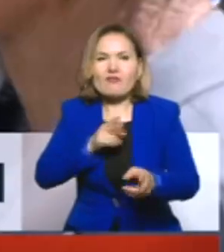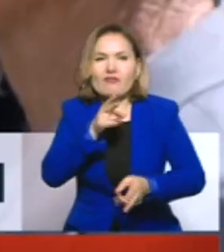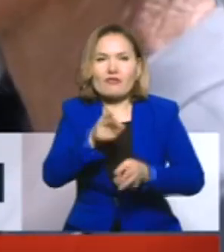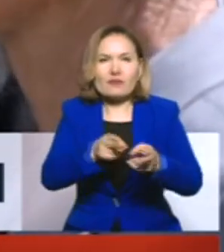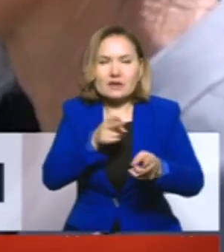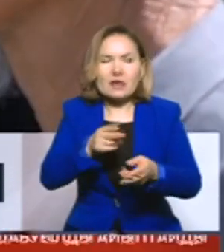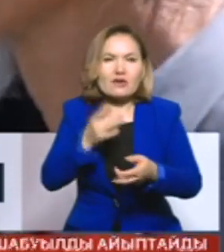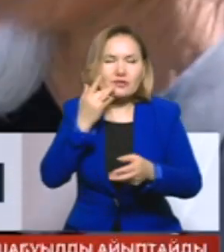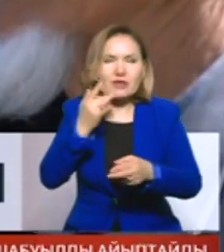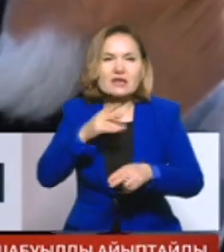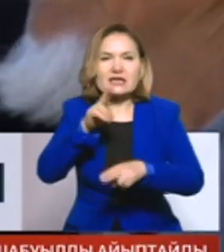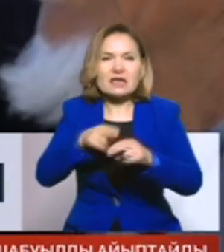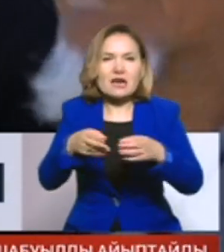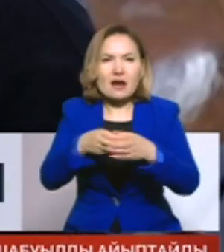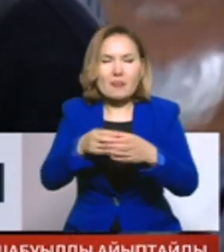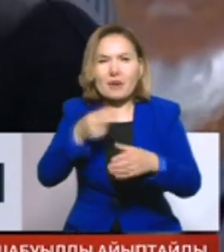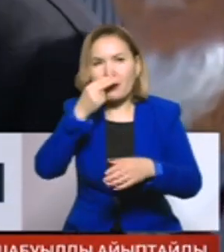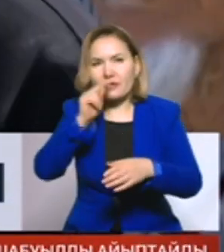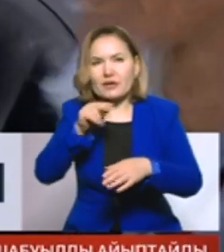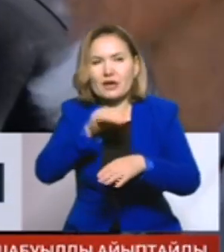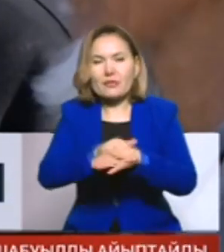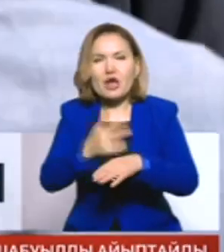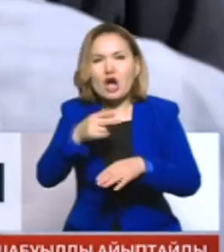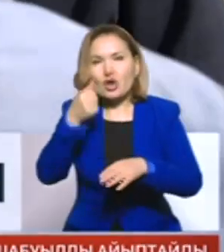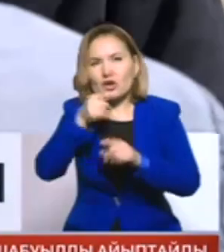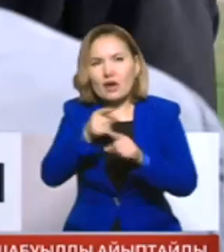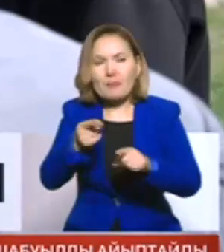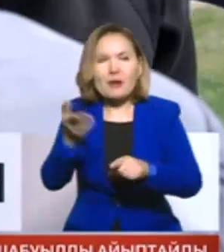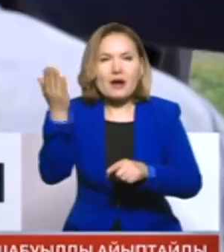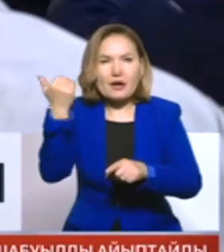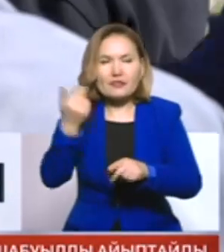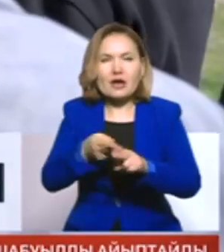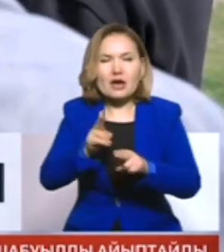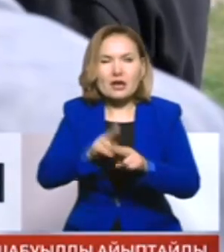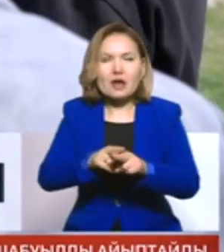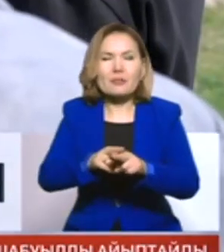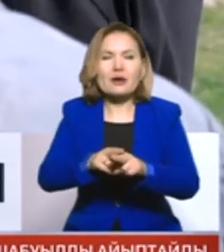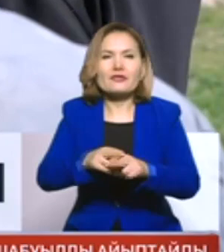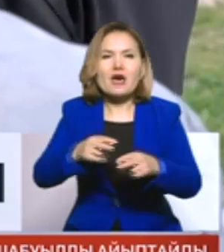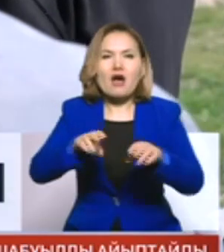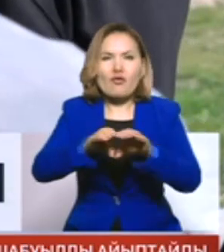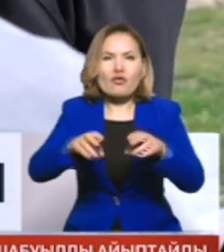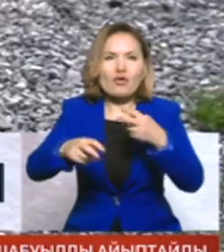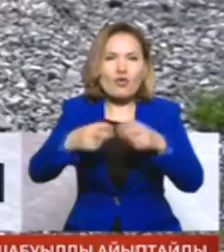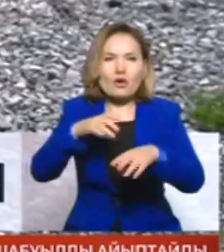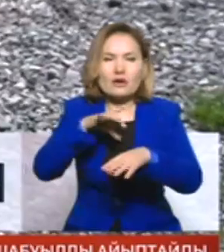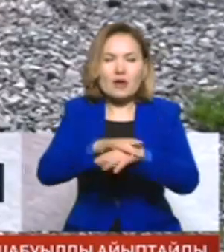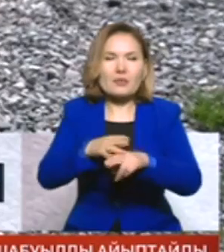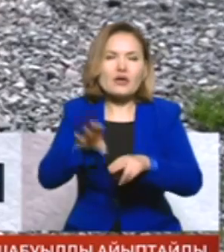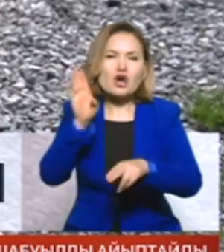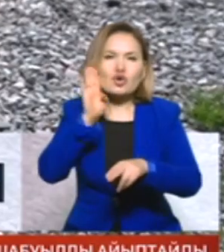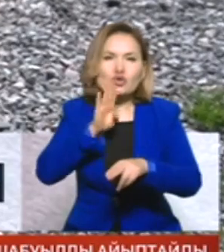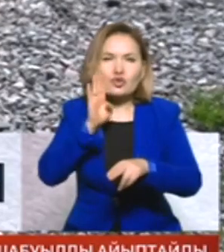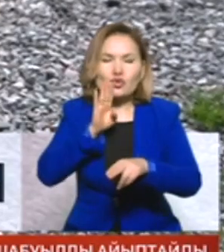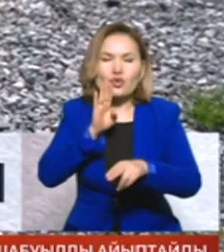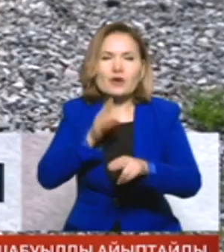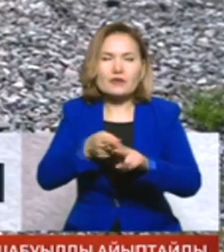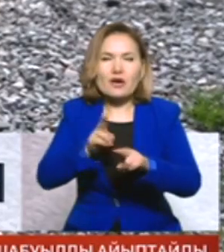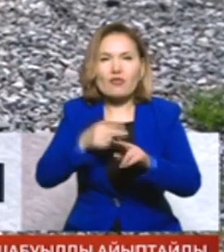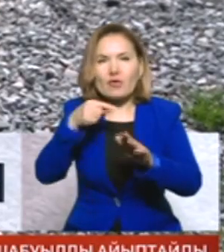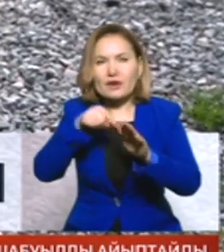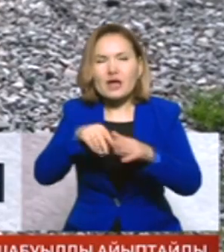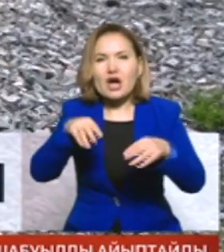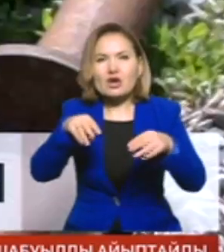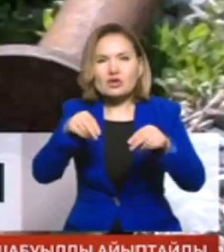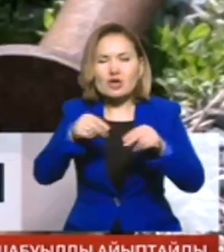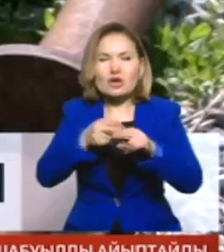деген мердігердігін әлайды. Айтуларынша 3 жыл бұрын іске қосылған нысан 3 айдан кейін істен шыққан. Ал аққан суы ащы болып құрамынан